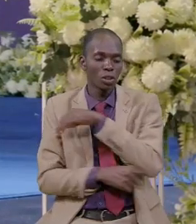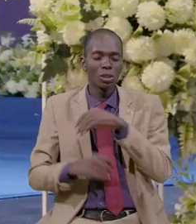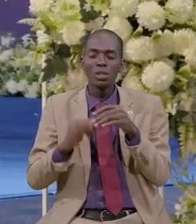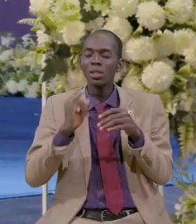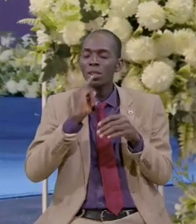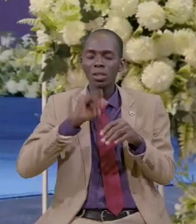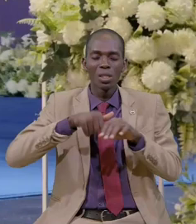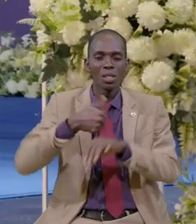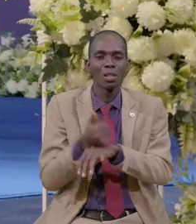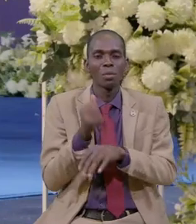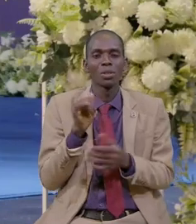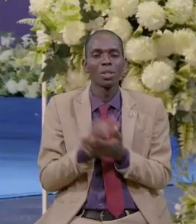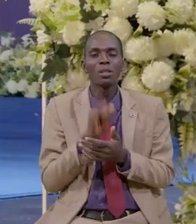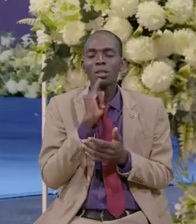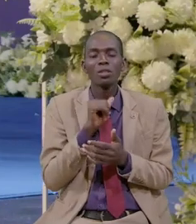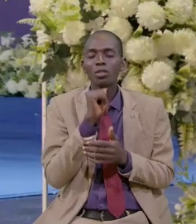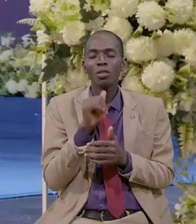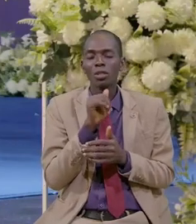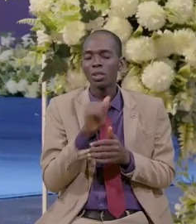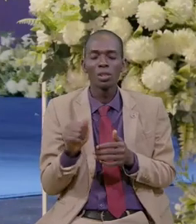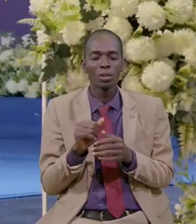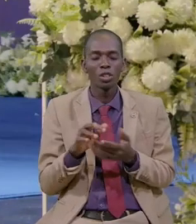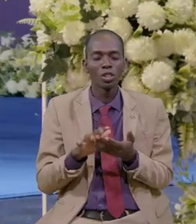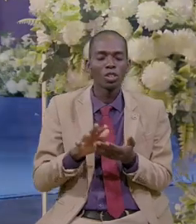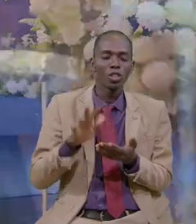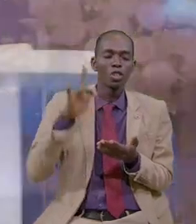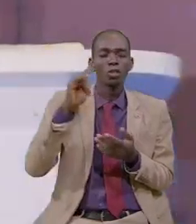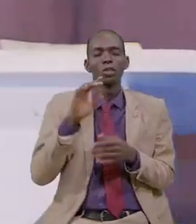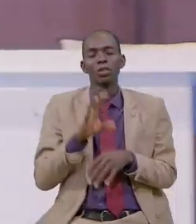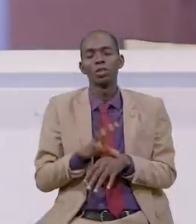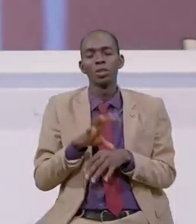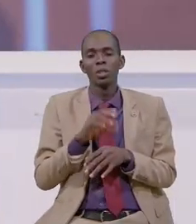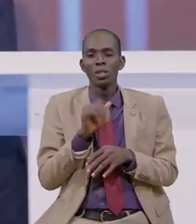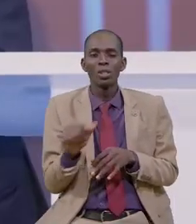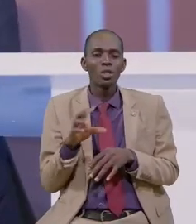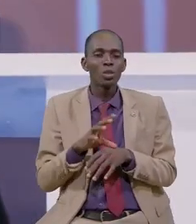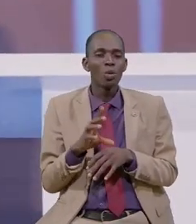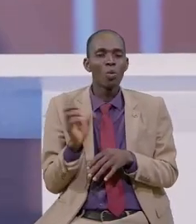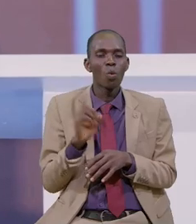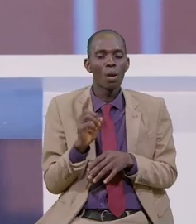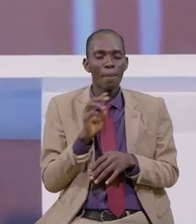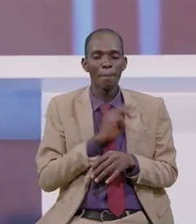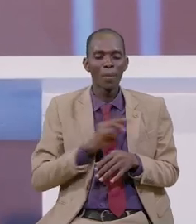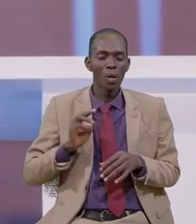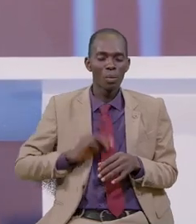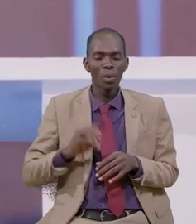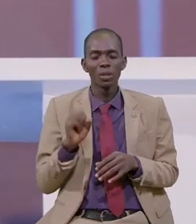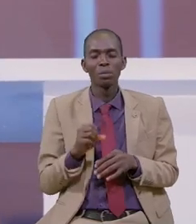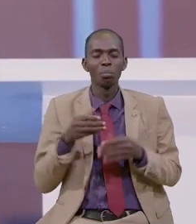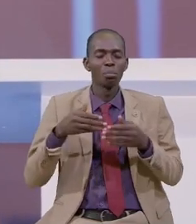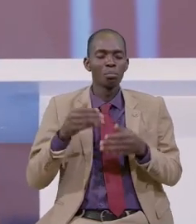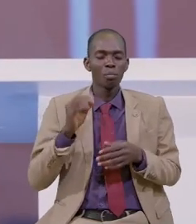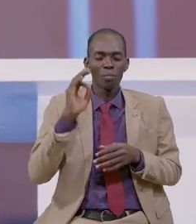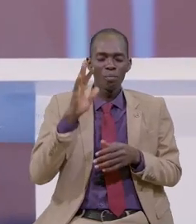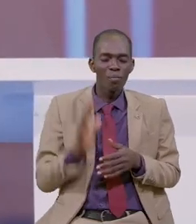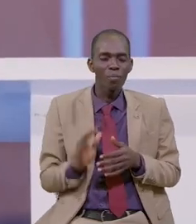ce n'est pas une Église glorieuse. Une Église où les membres, les ministres,